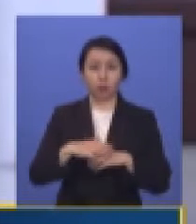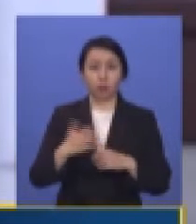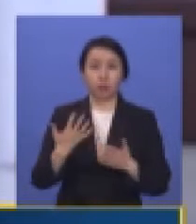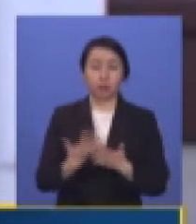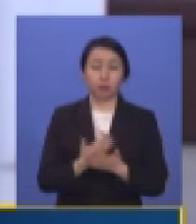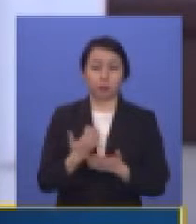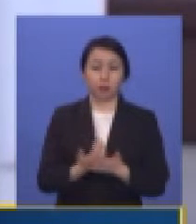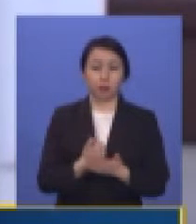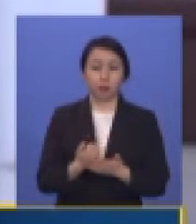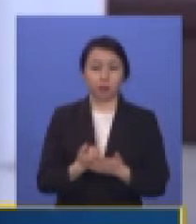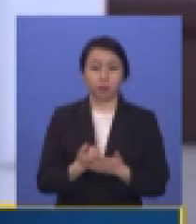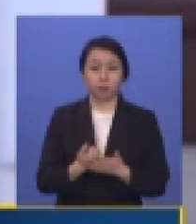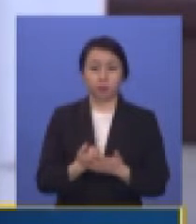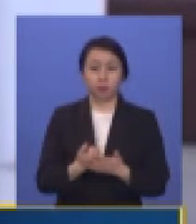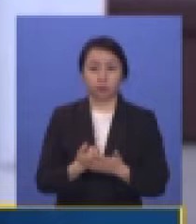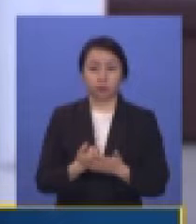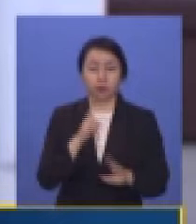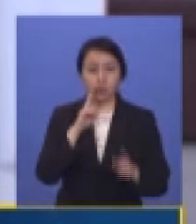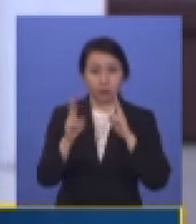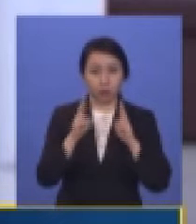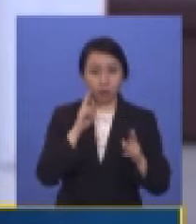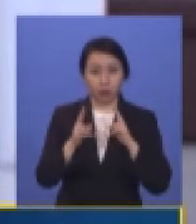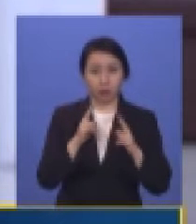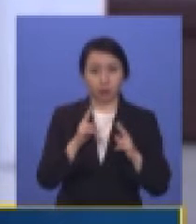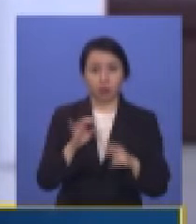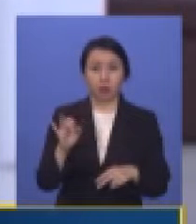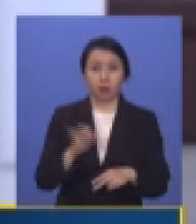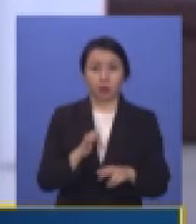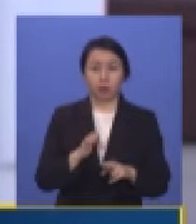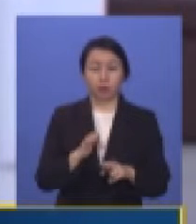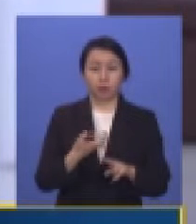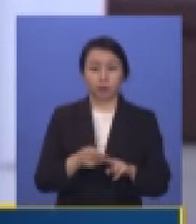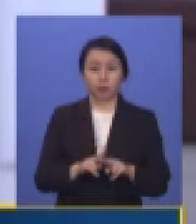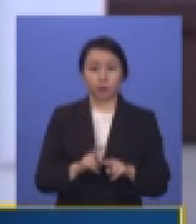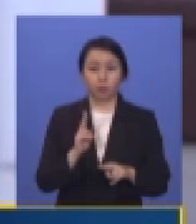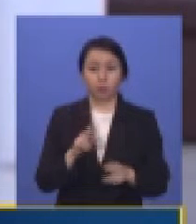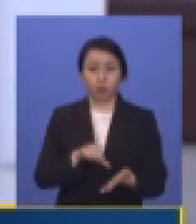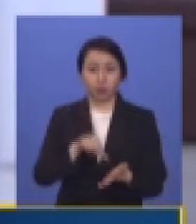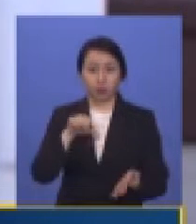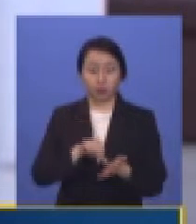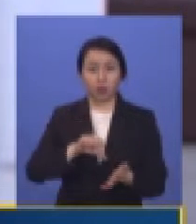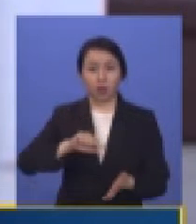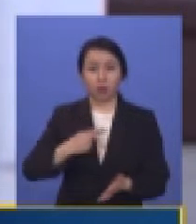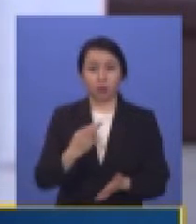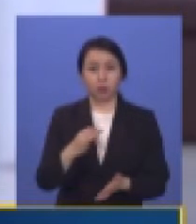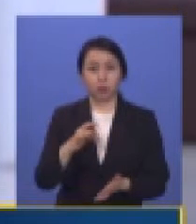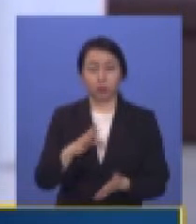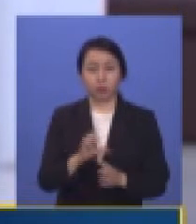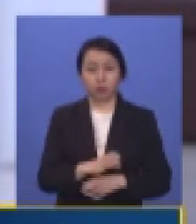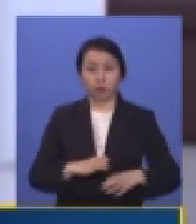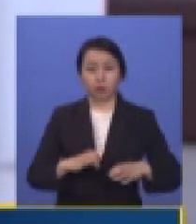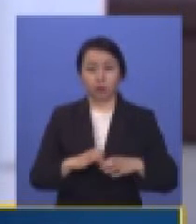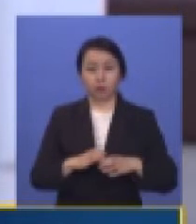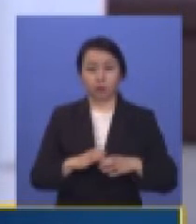собирает собрание, совещание. И на этом совещании были представители алашарды и партии